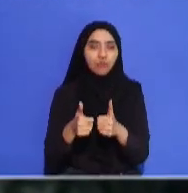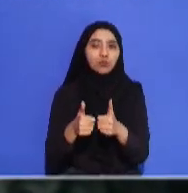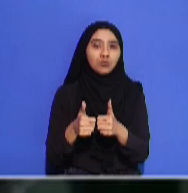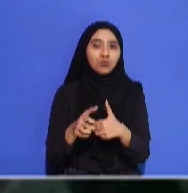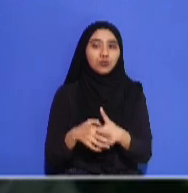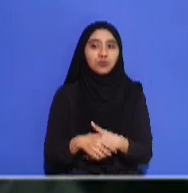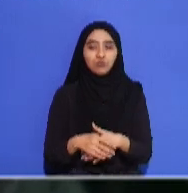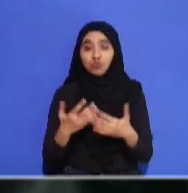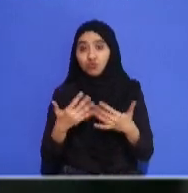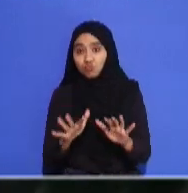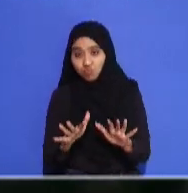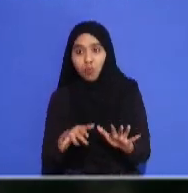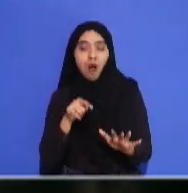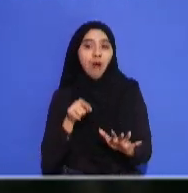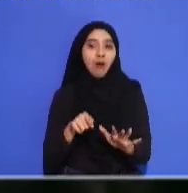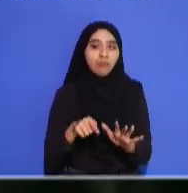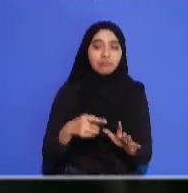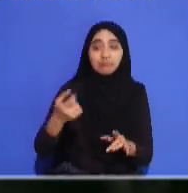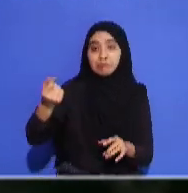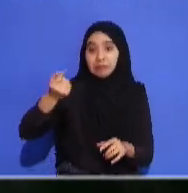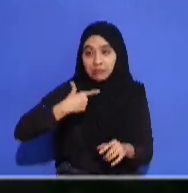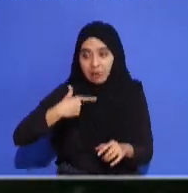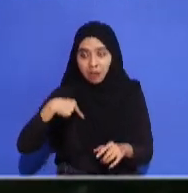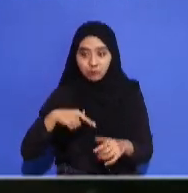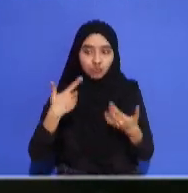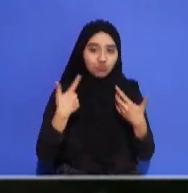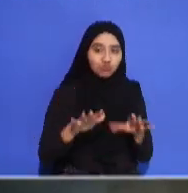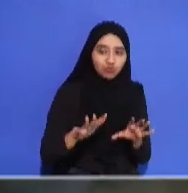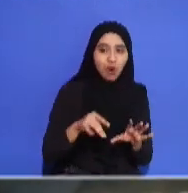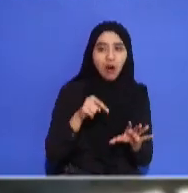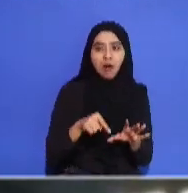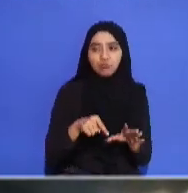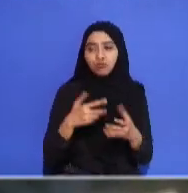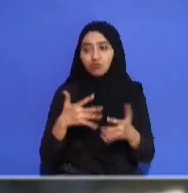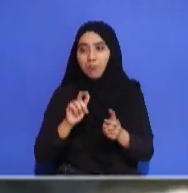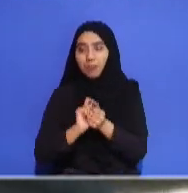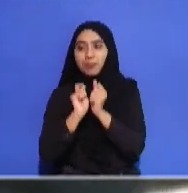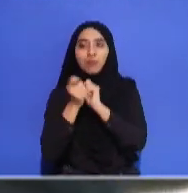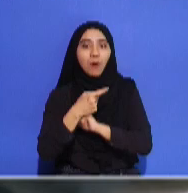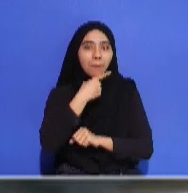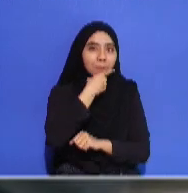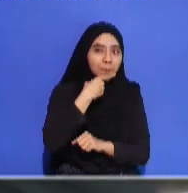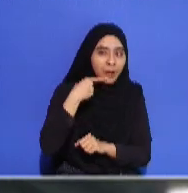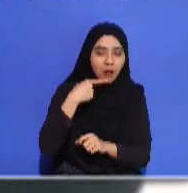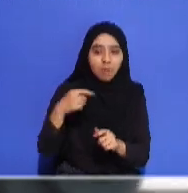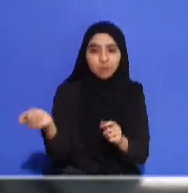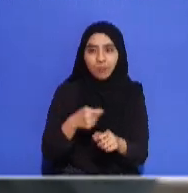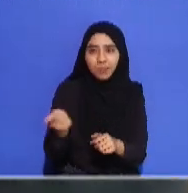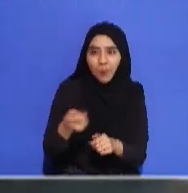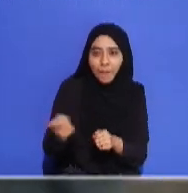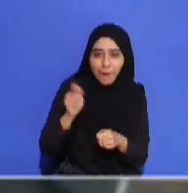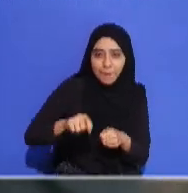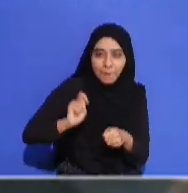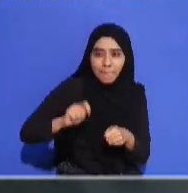baku sumadyo lajeng dipun pesen. Saksampunipun werninipun abrit, waja wau lajeng dipun gembleng ngantos